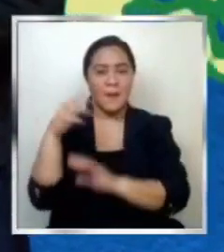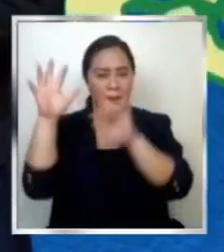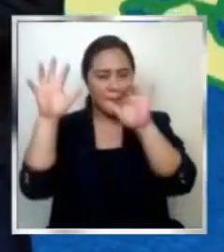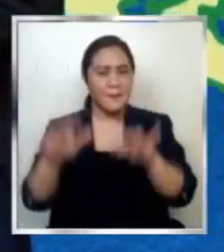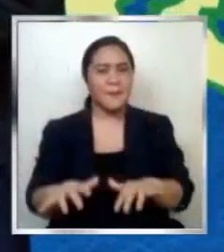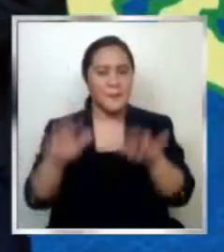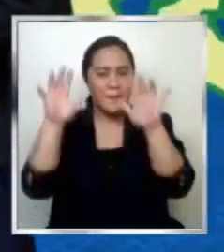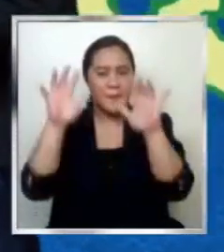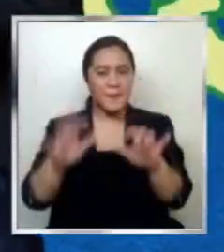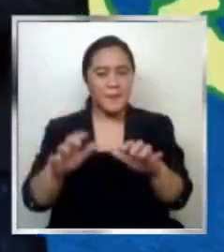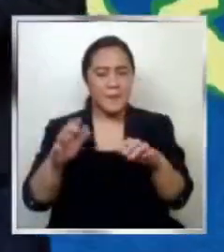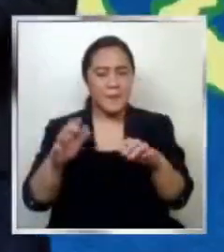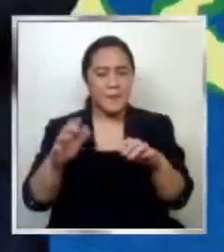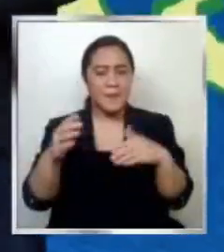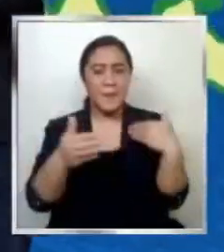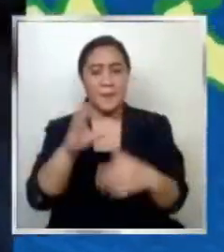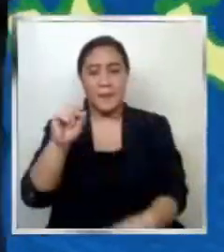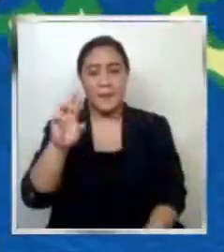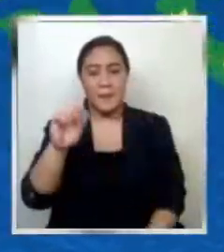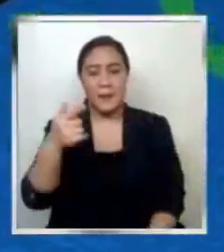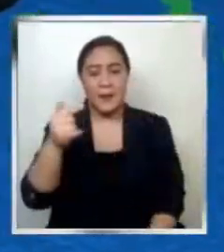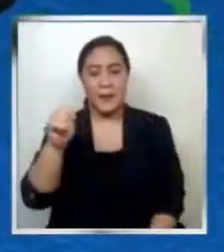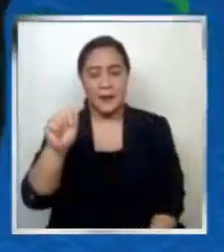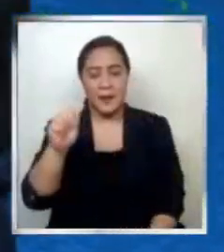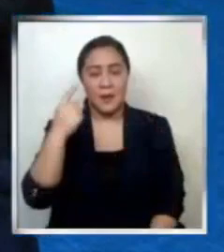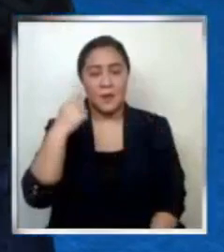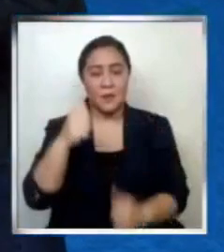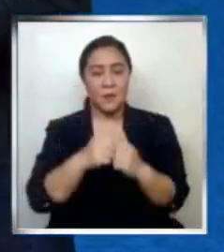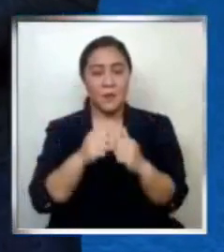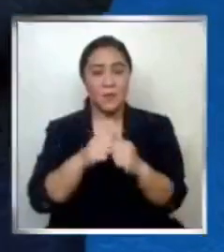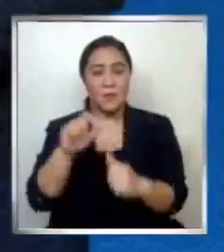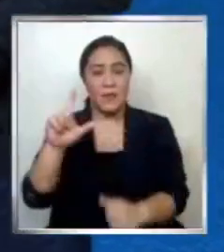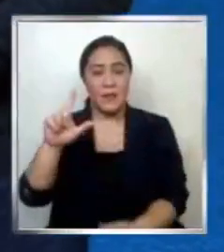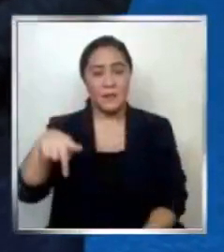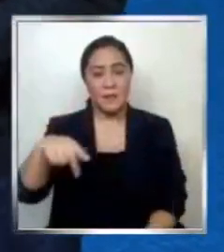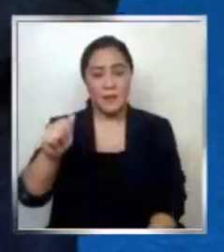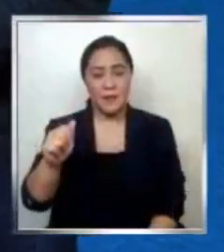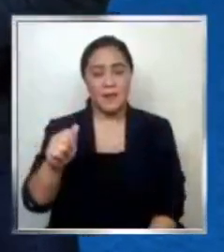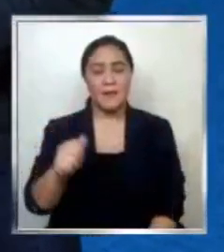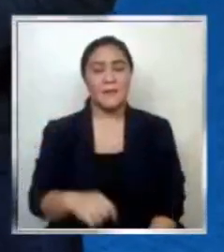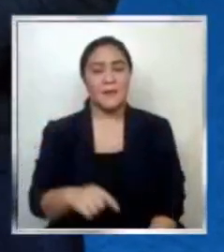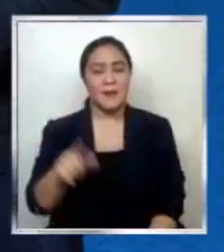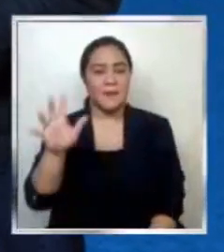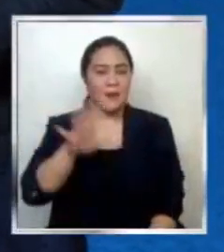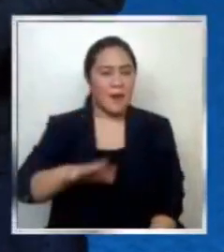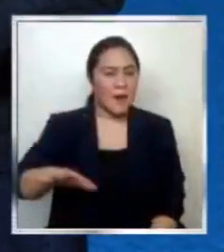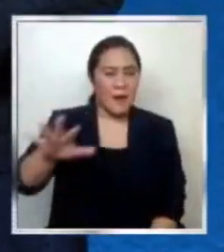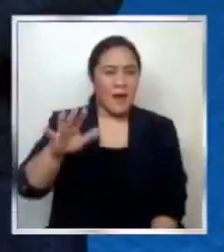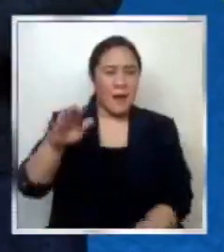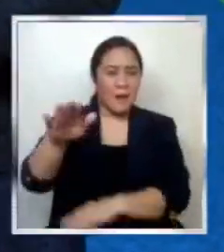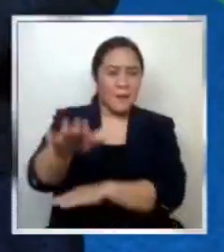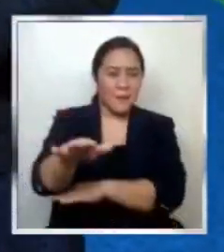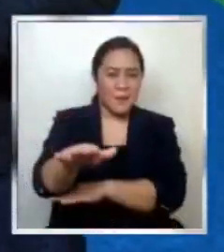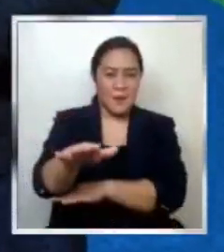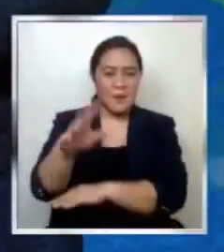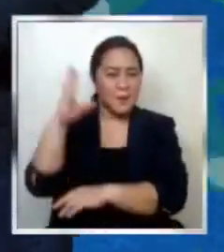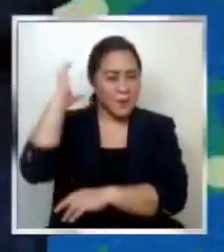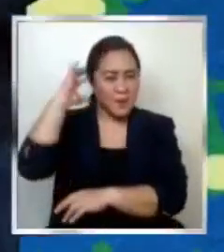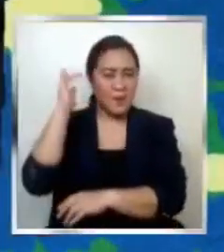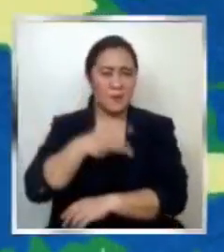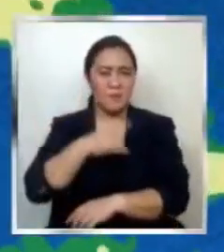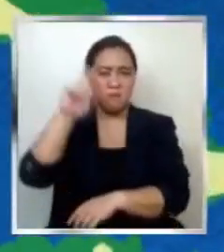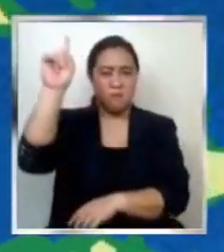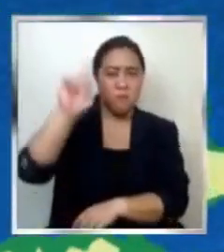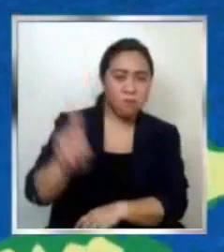Caraga region dahil doon sa epekto ng LPA. Pagdating ng hapon, buong Mindanao makakaranas sa mga thunderstorms at may mga malalakas